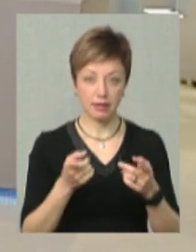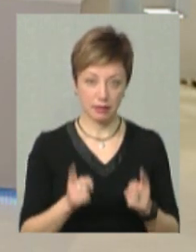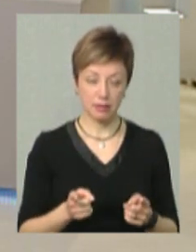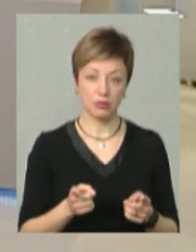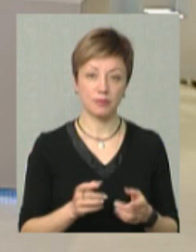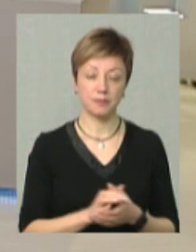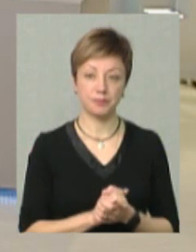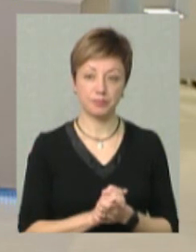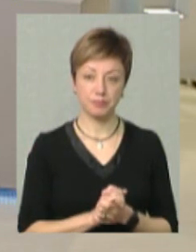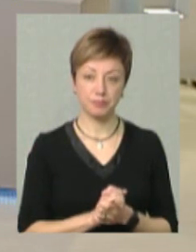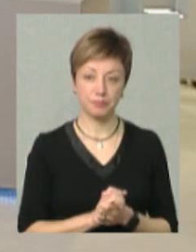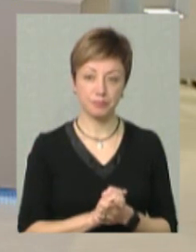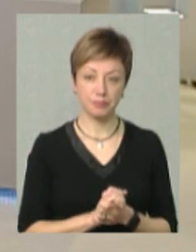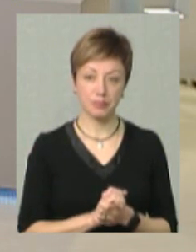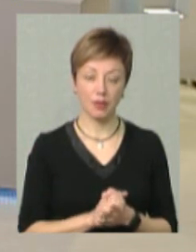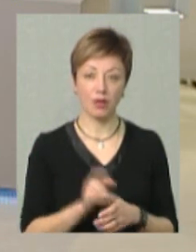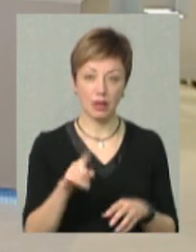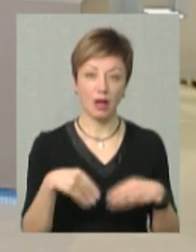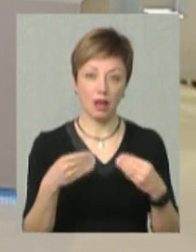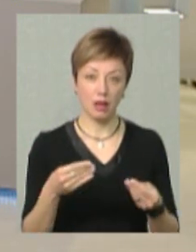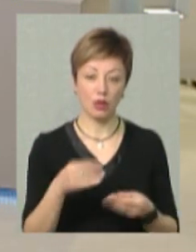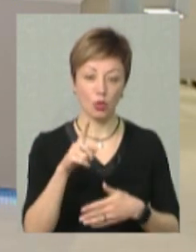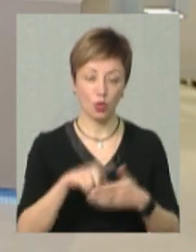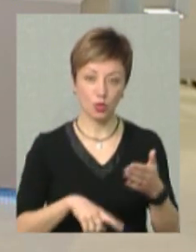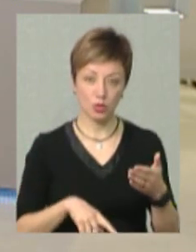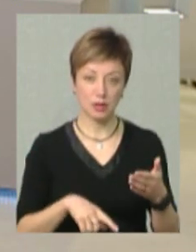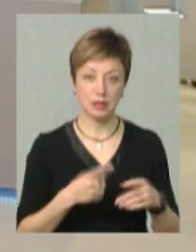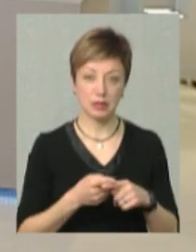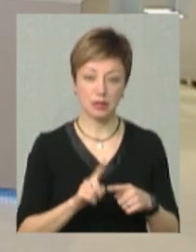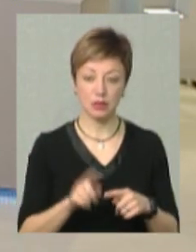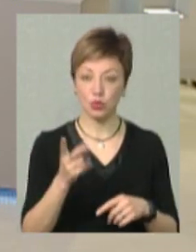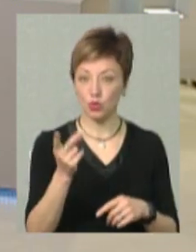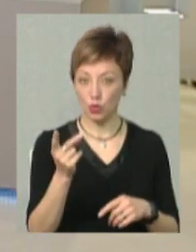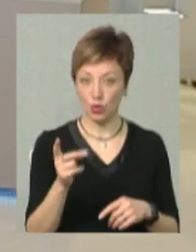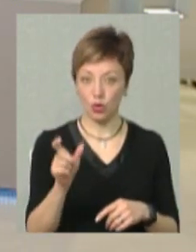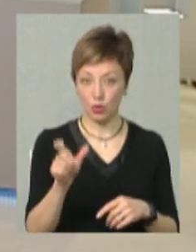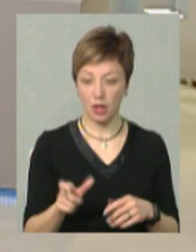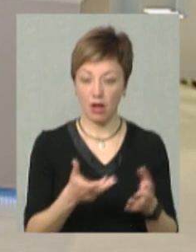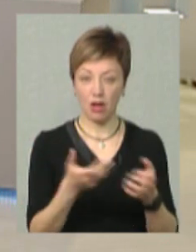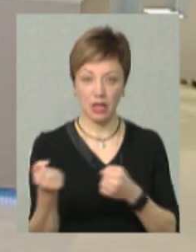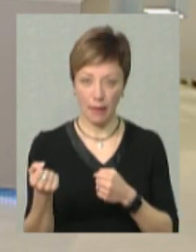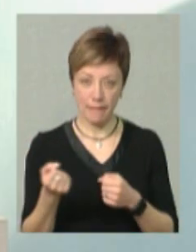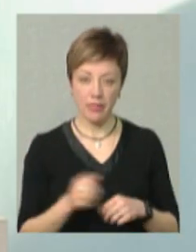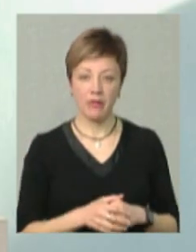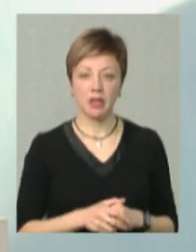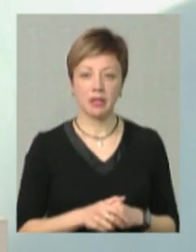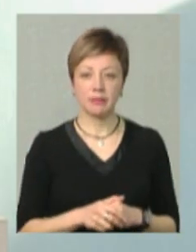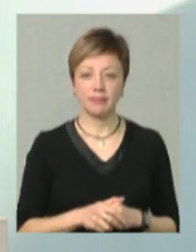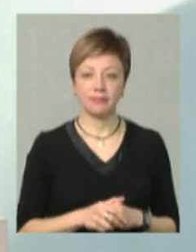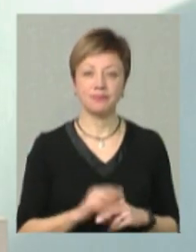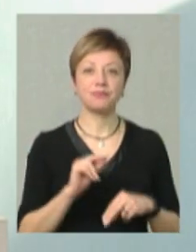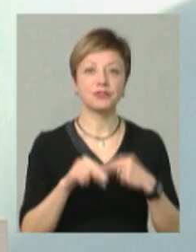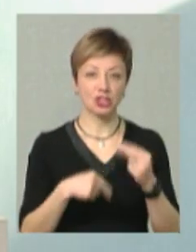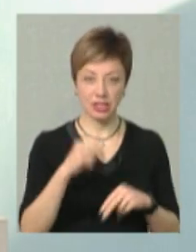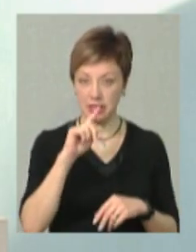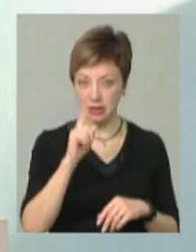наявна, і вона дає далі доручення цій особі отримувати далі за доручення. Це саме через рік,